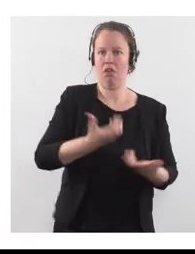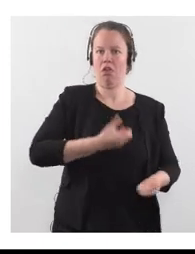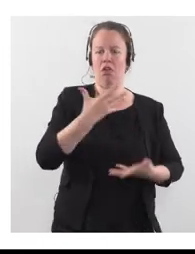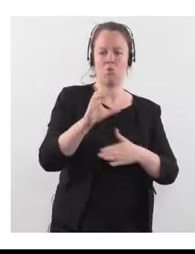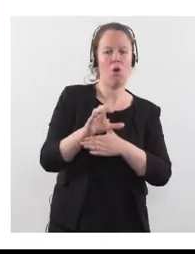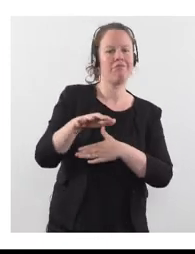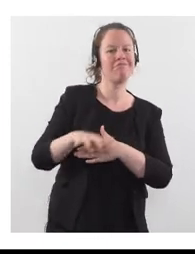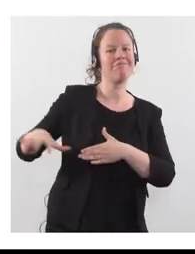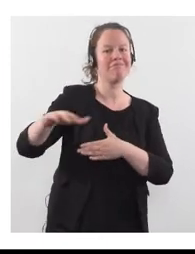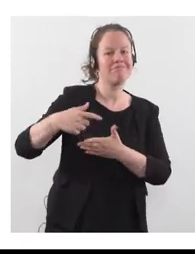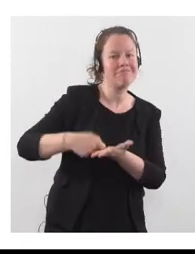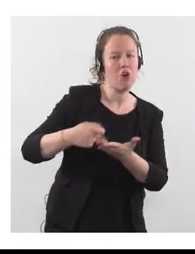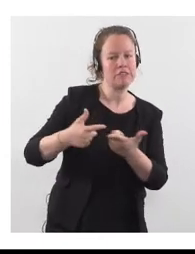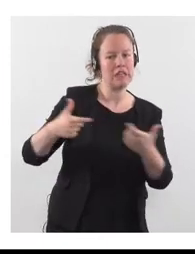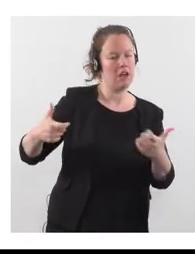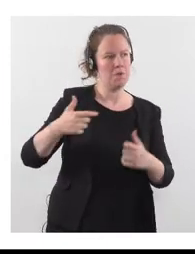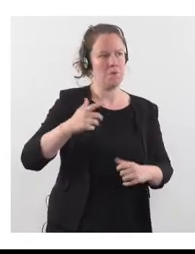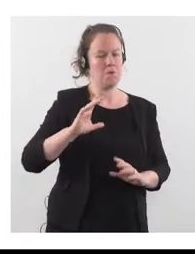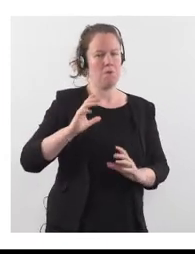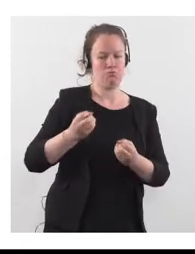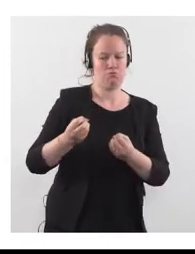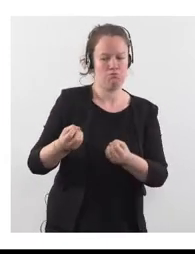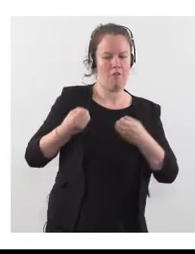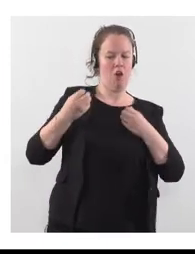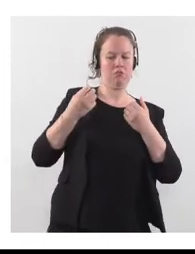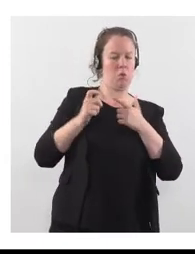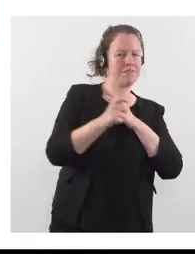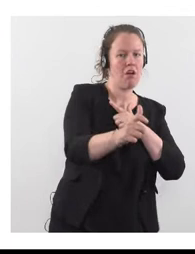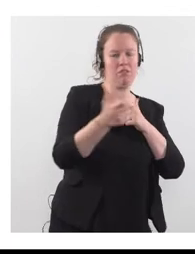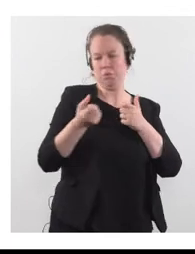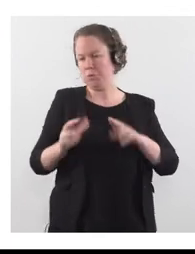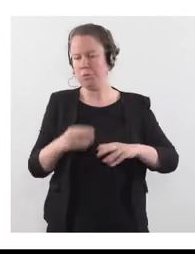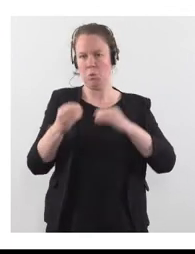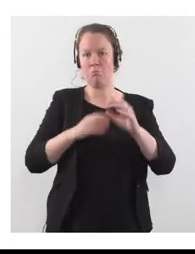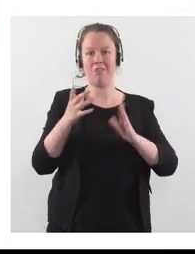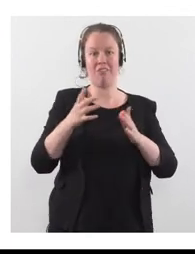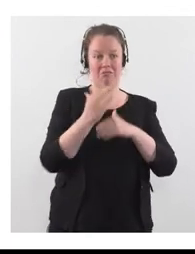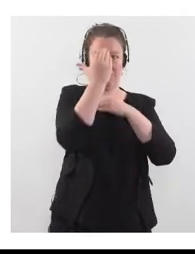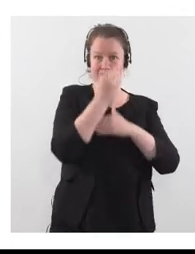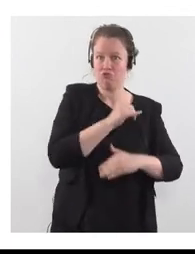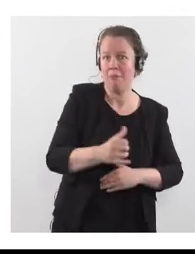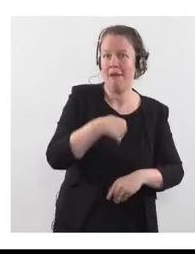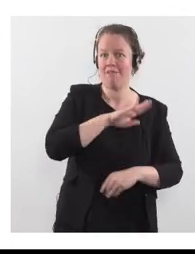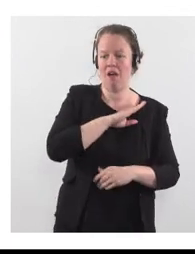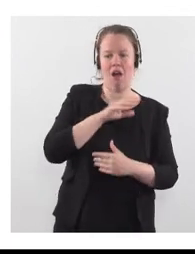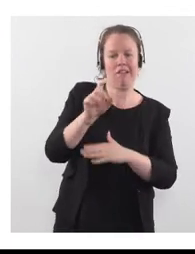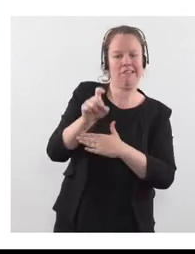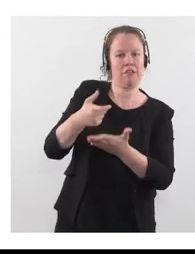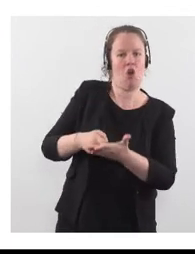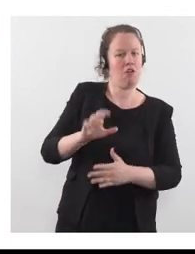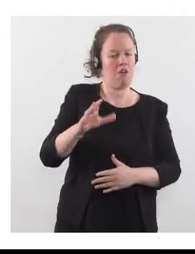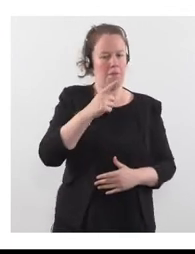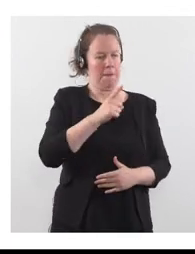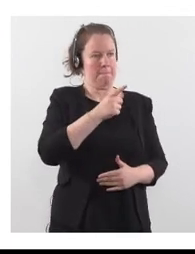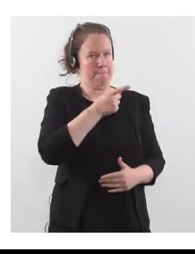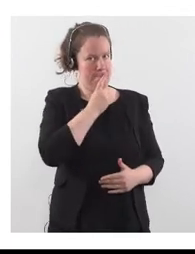plaignaient, eh bien que cela, d'une manière, aurait un impact négatif sur leur statut en Irlande. Donc nous avons dû continuer